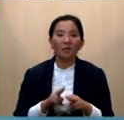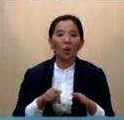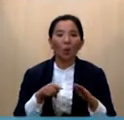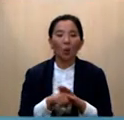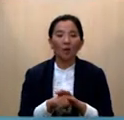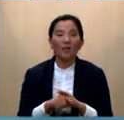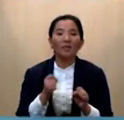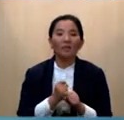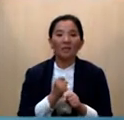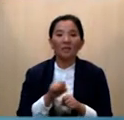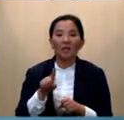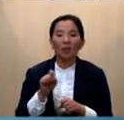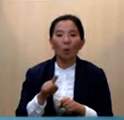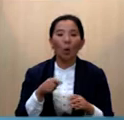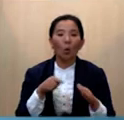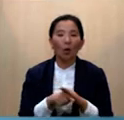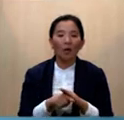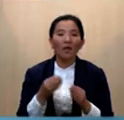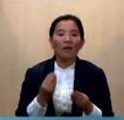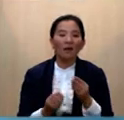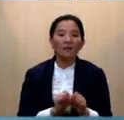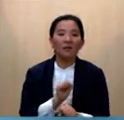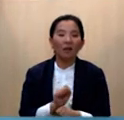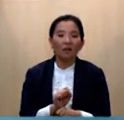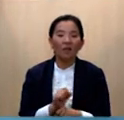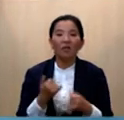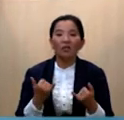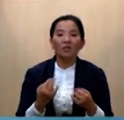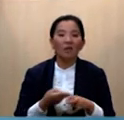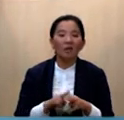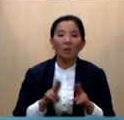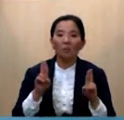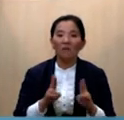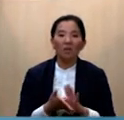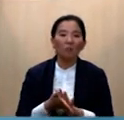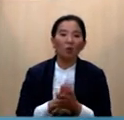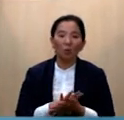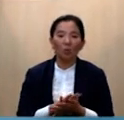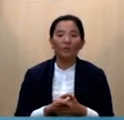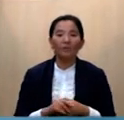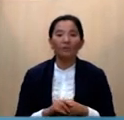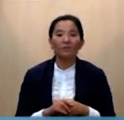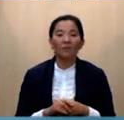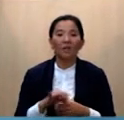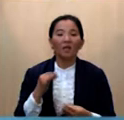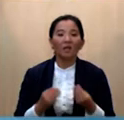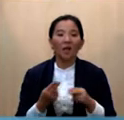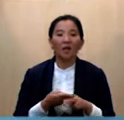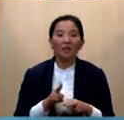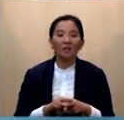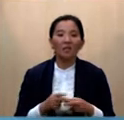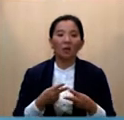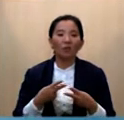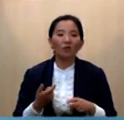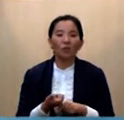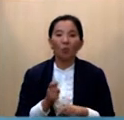забивает золотой гол то игра останавливалась сейчас это правило отменено ну игра от этого становится